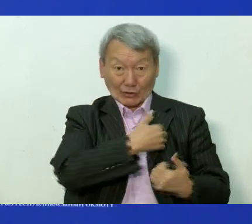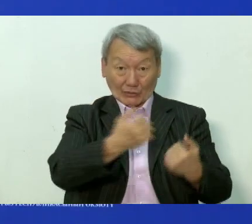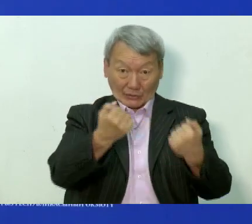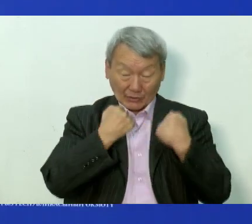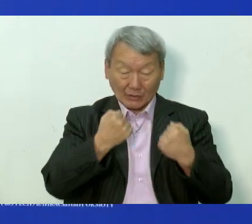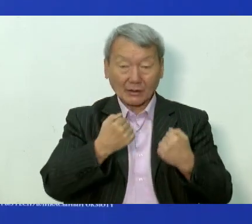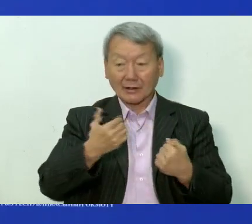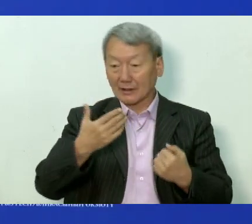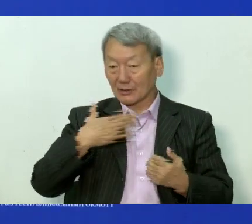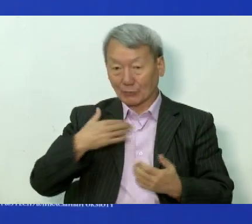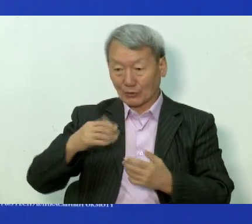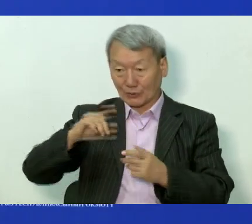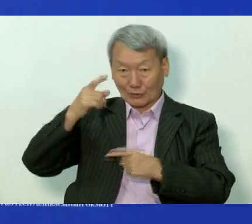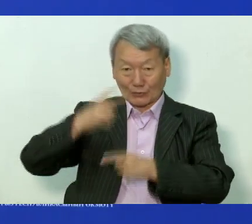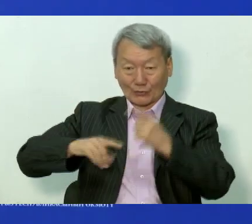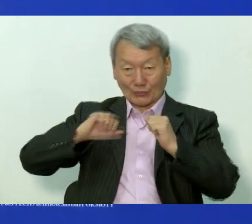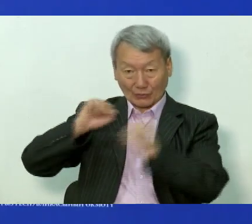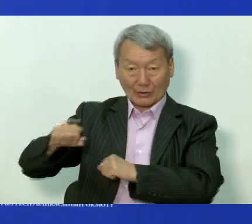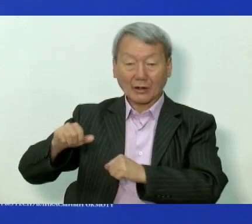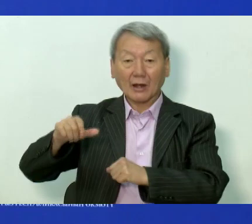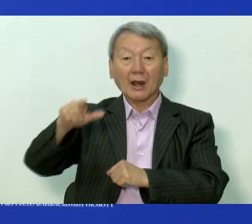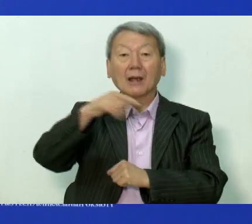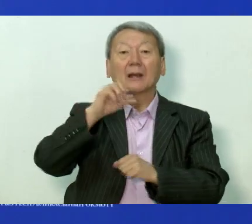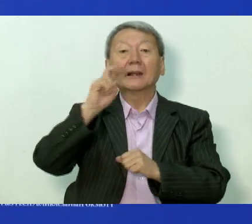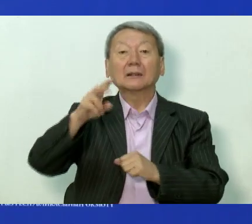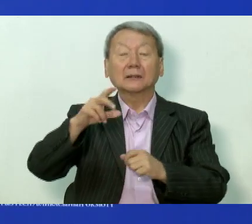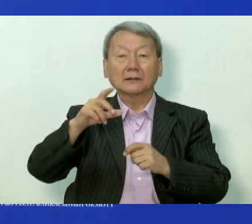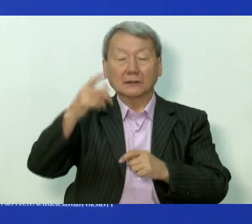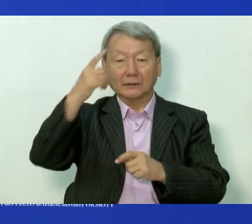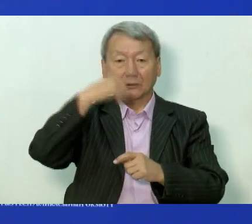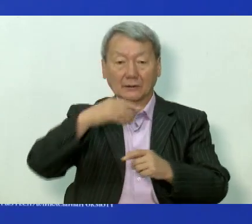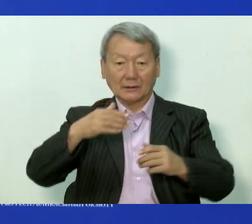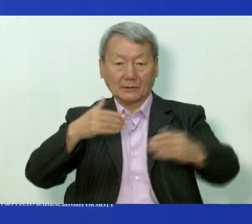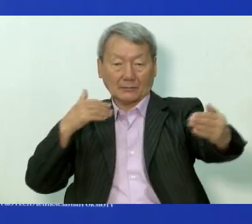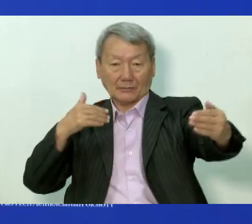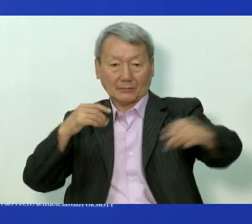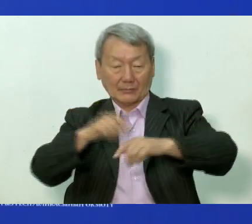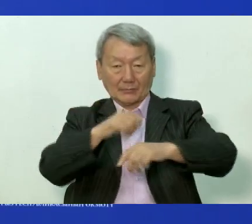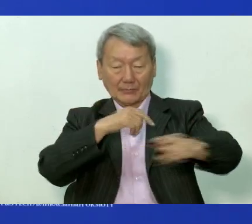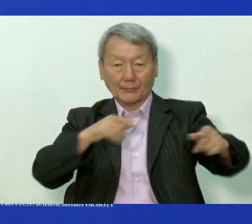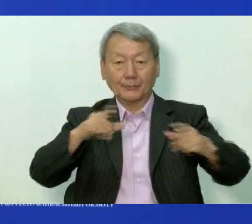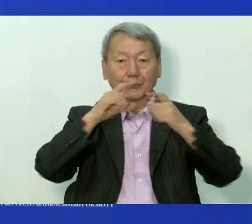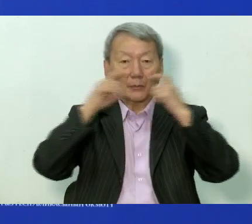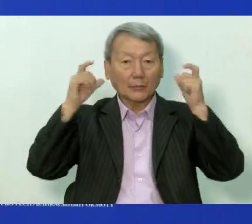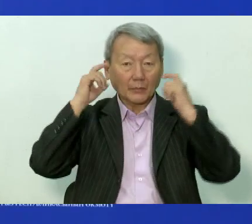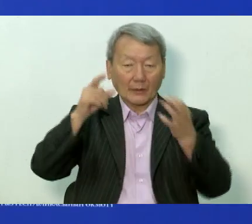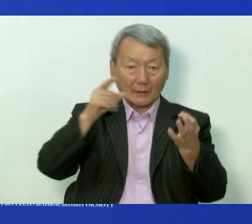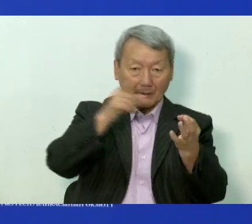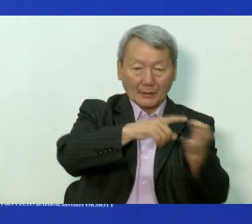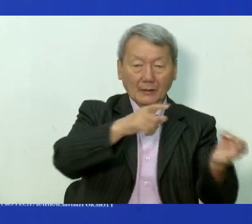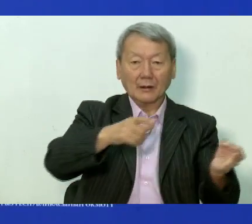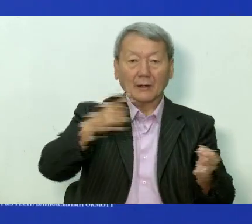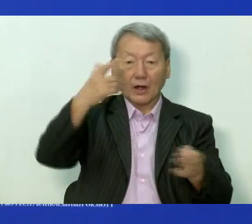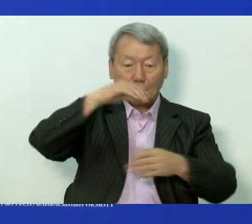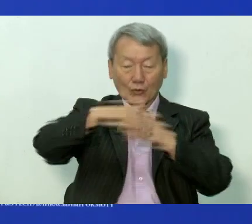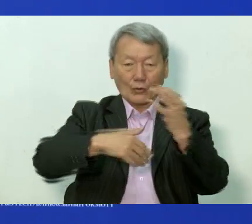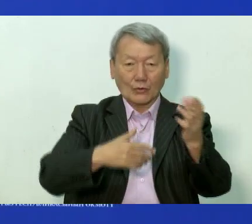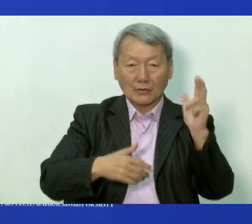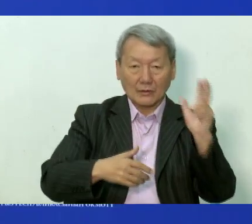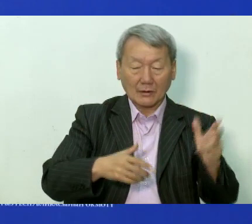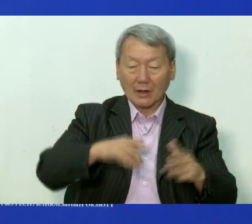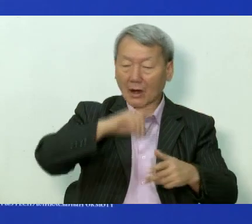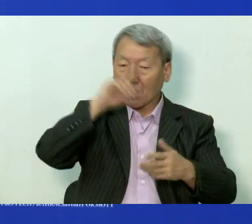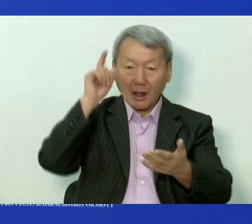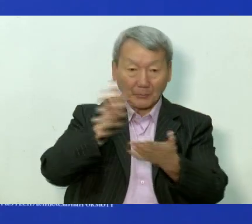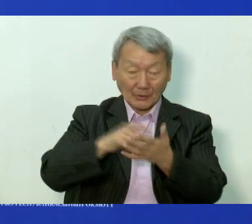и своих близких, такие вещи, как физическое дистанцирование, ношение масок, гигиена рук должна стать